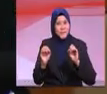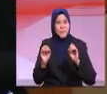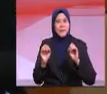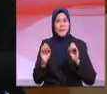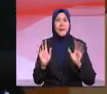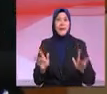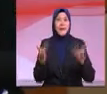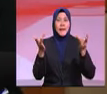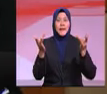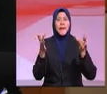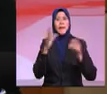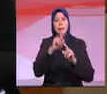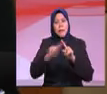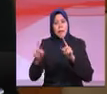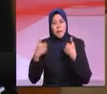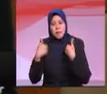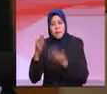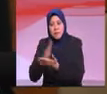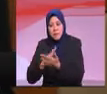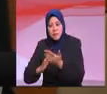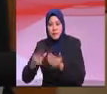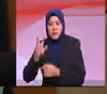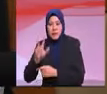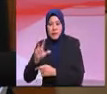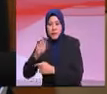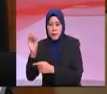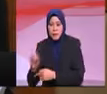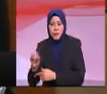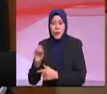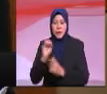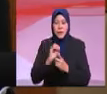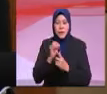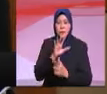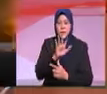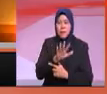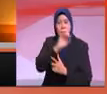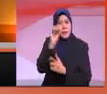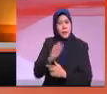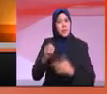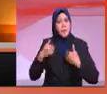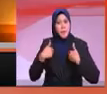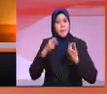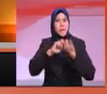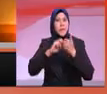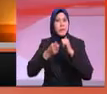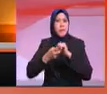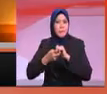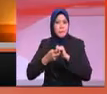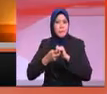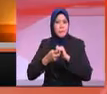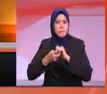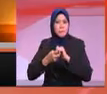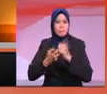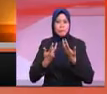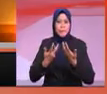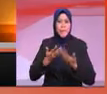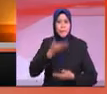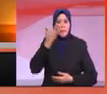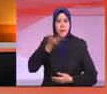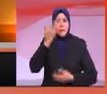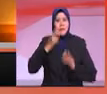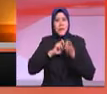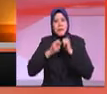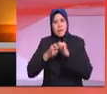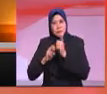tapi ada segelintir, mungkin 3% ataupun 5% yang mempunyai masalah peradangan, pernafasan